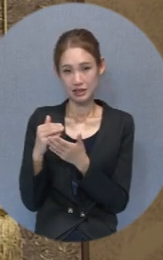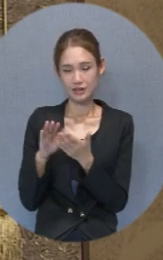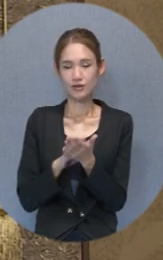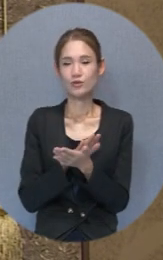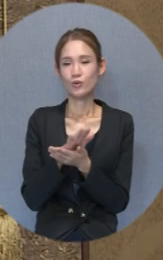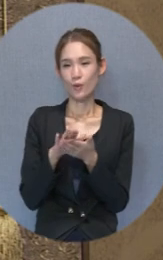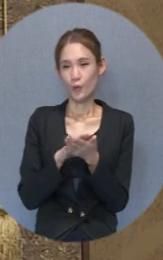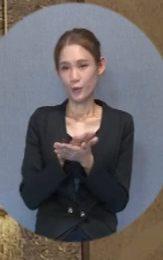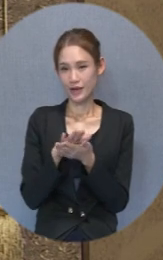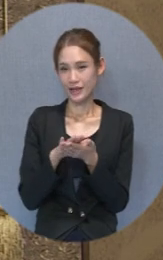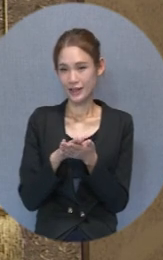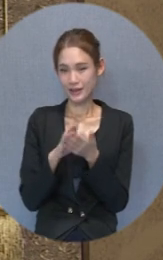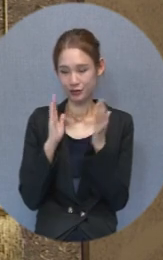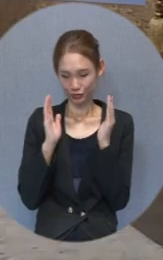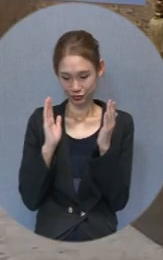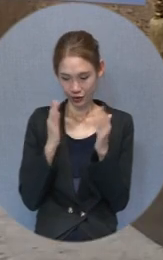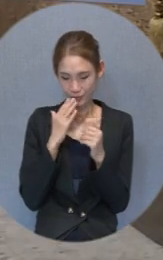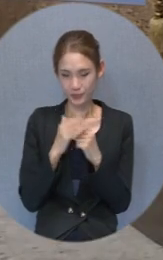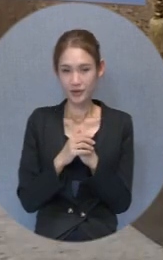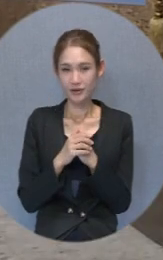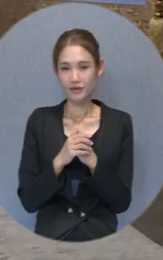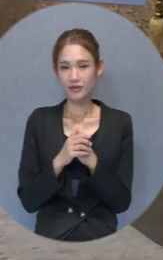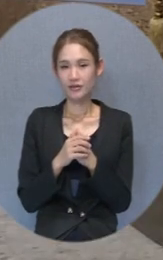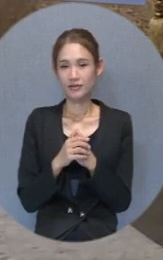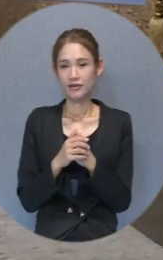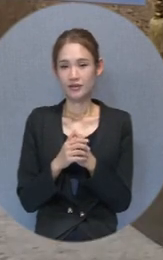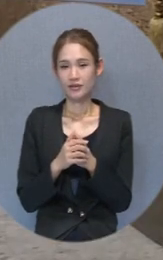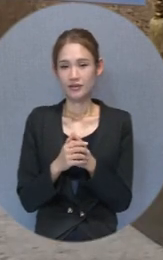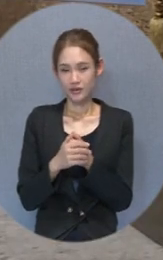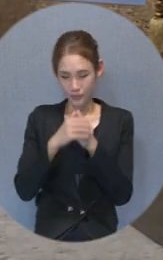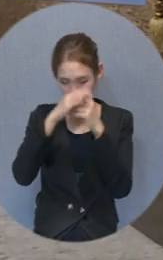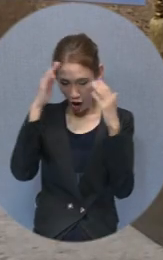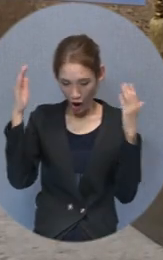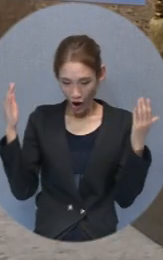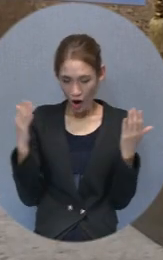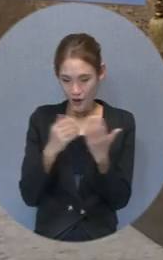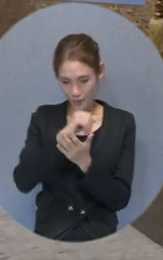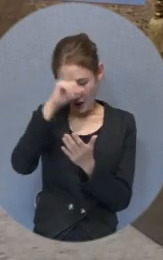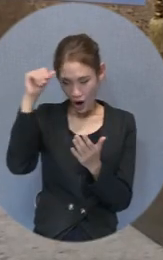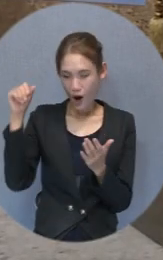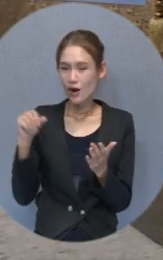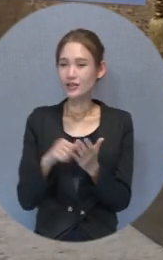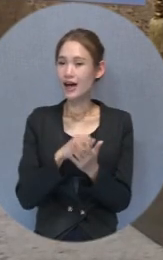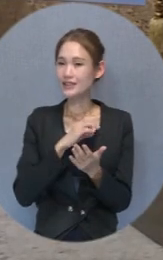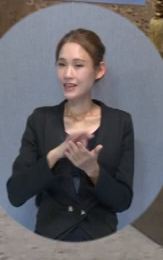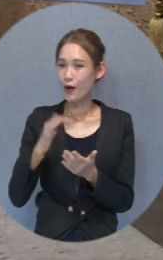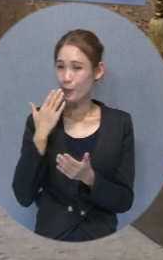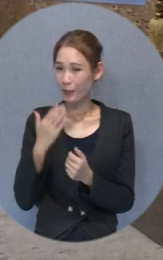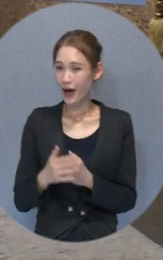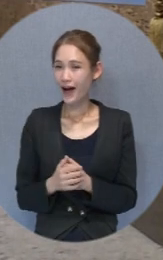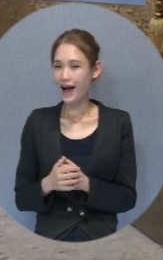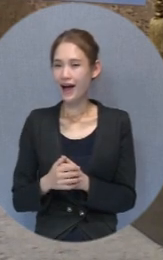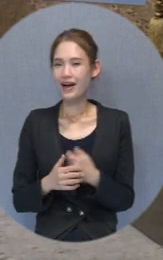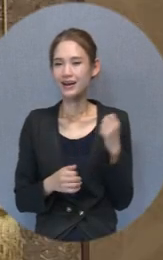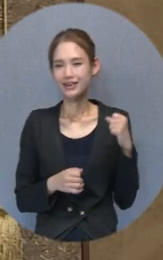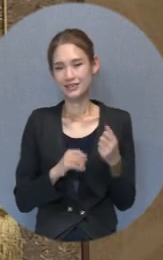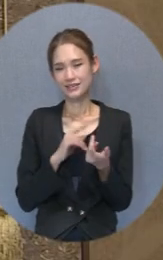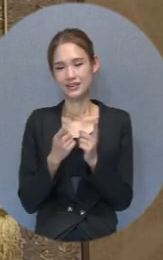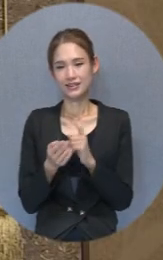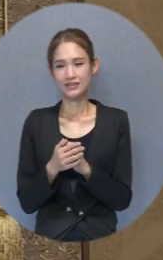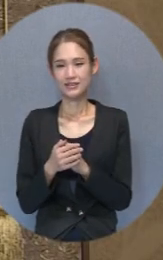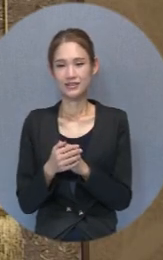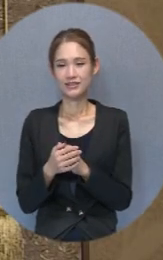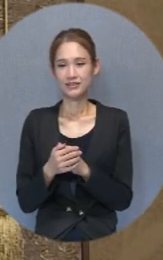놀이 수업까지도 할 수가 있죠. 그러니까 이 하나로 평생 뭐 쓸 수 있겠는데요, 쓰려면? 네, 그렇죠. 그래서 네. 이제 대신에 저희가